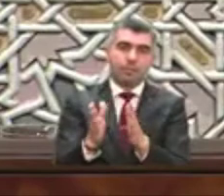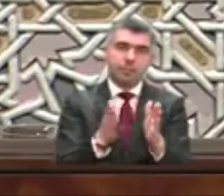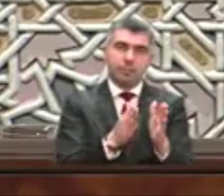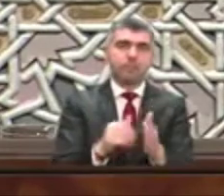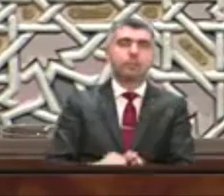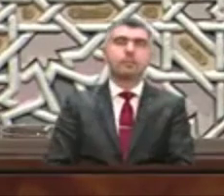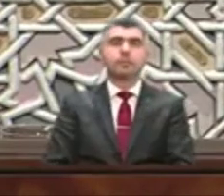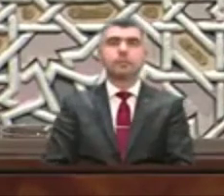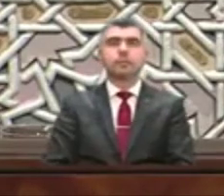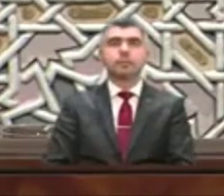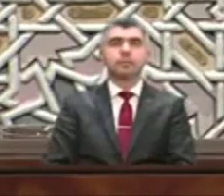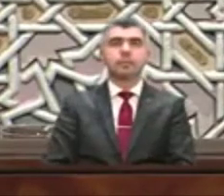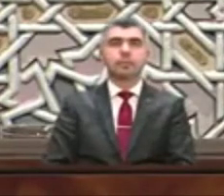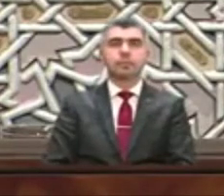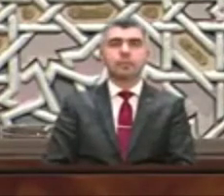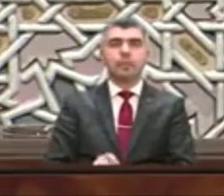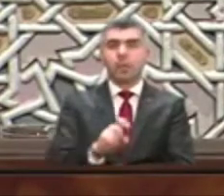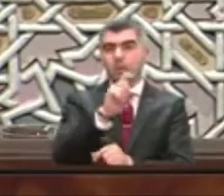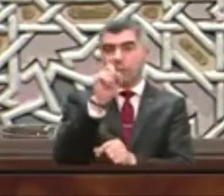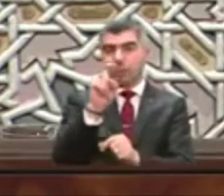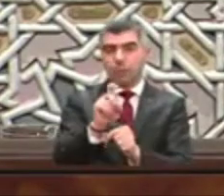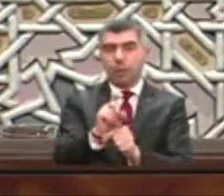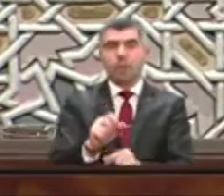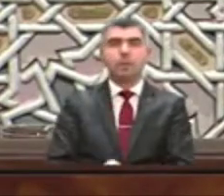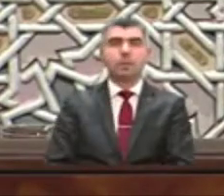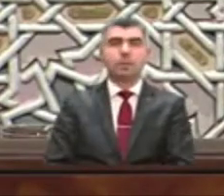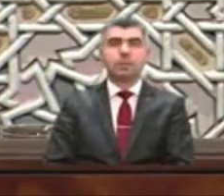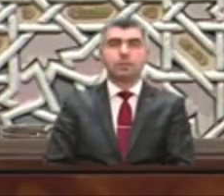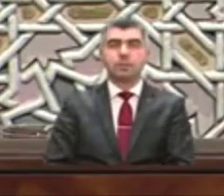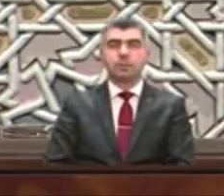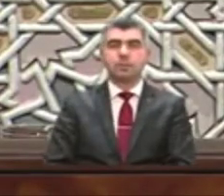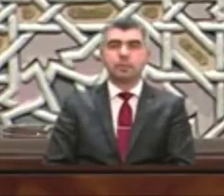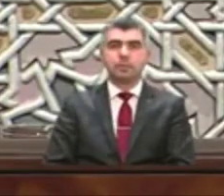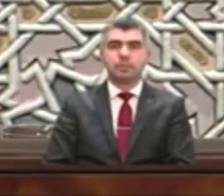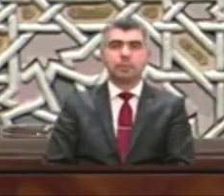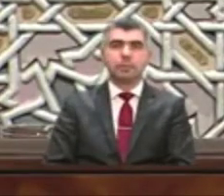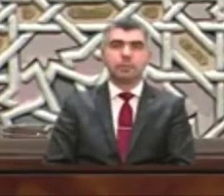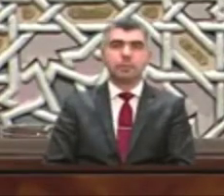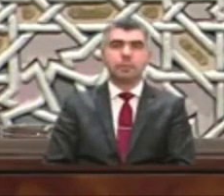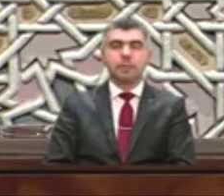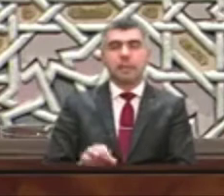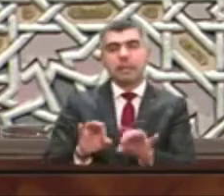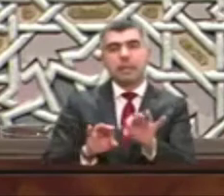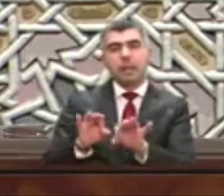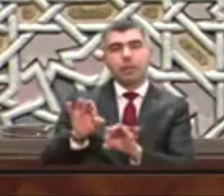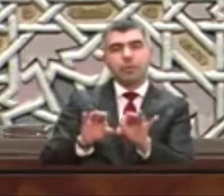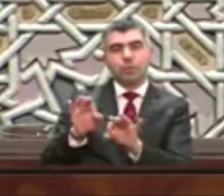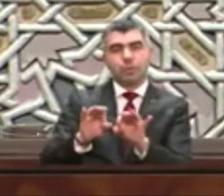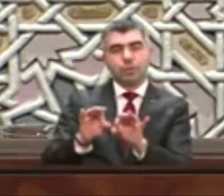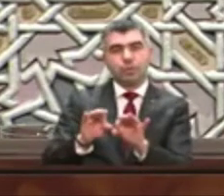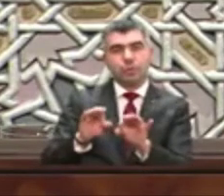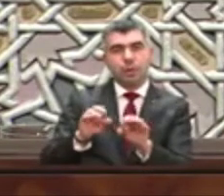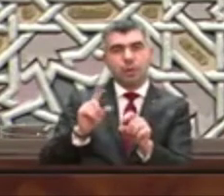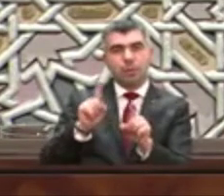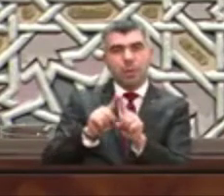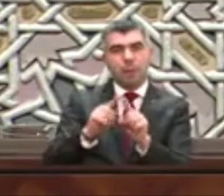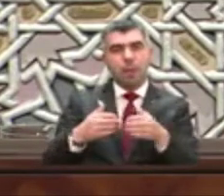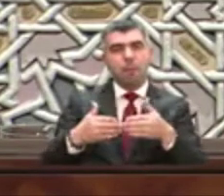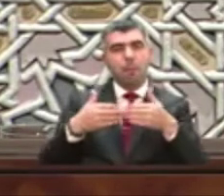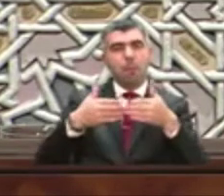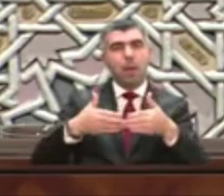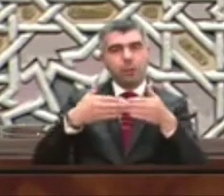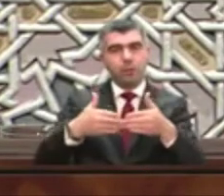الوزير المحترم. نمر إلى السؤال الموالي وهو متعلق عن أو حول الاستراتيجية الوطنية للموانئ في أفق